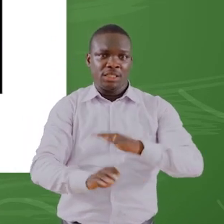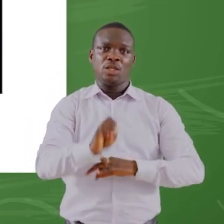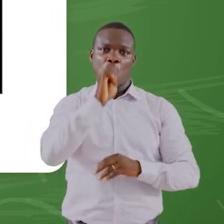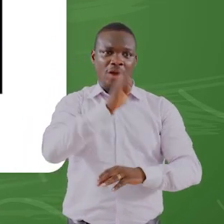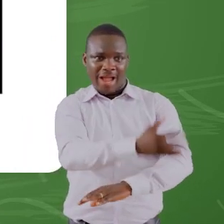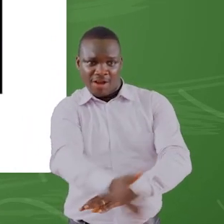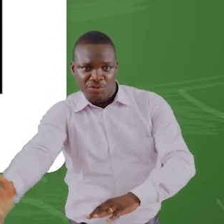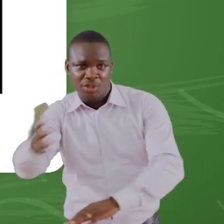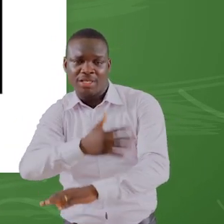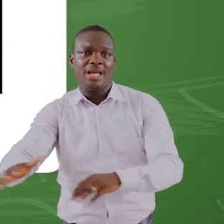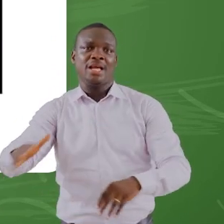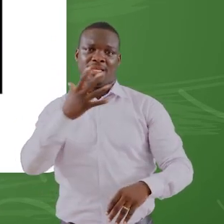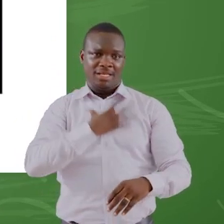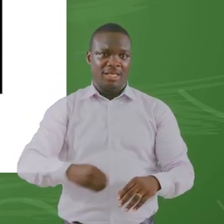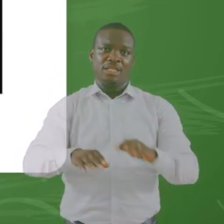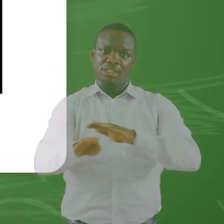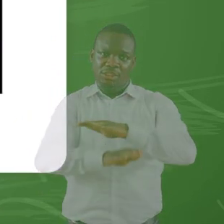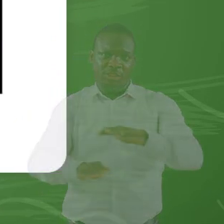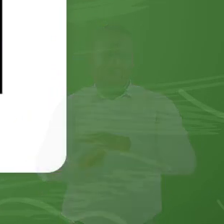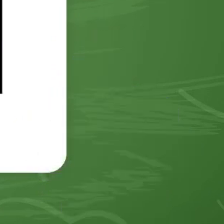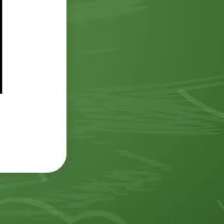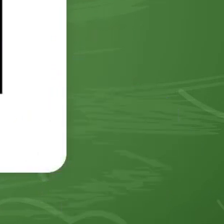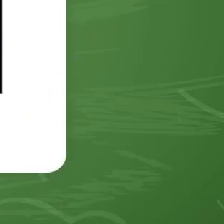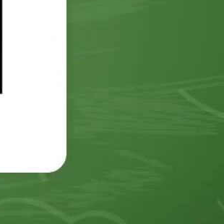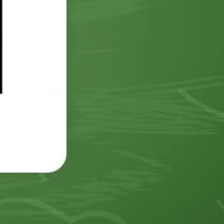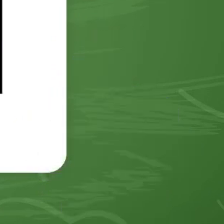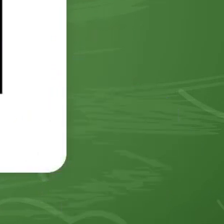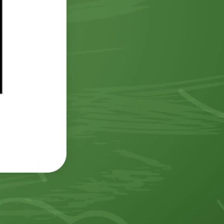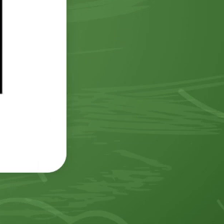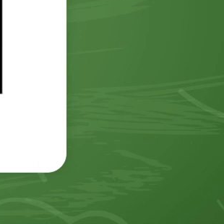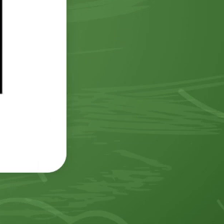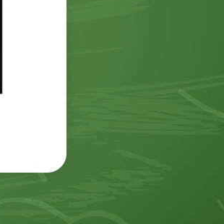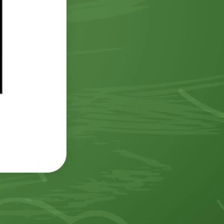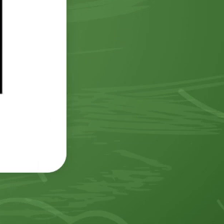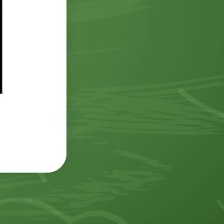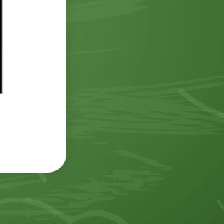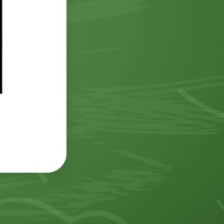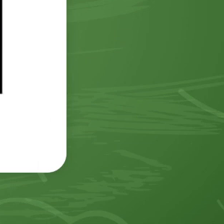alluvionnaire, gîte résiduel. Chers